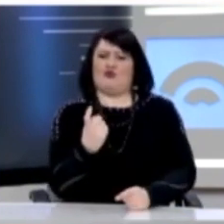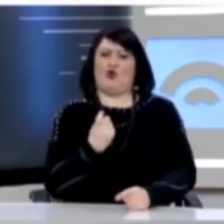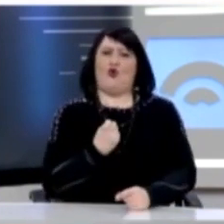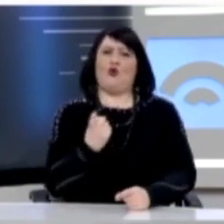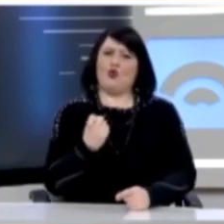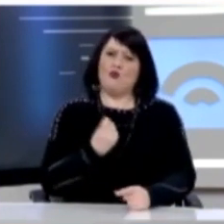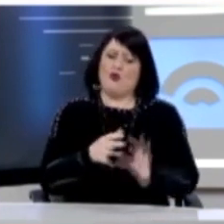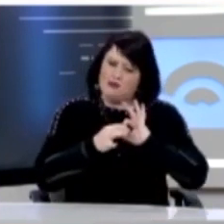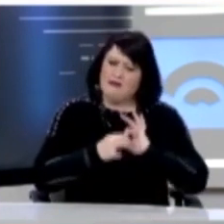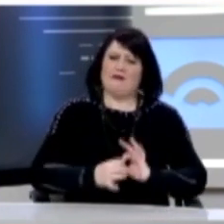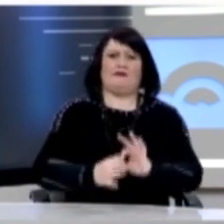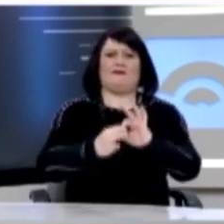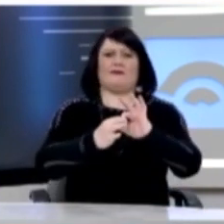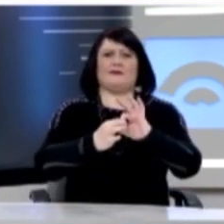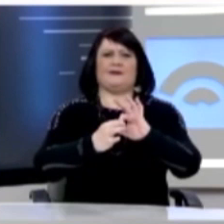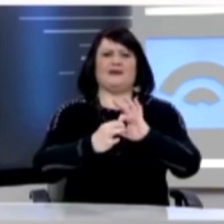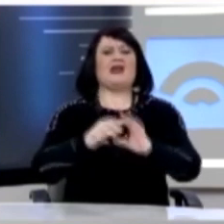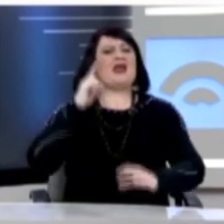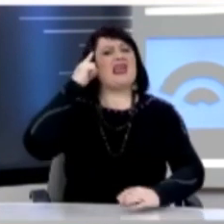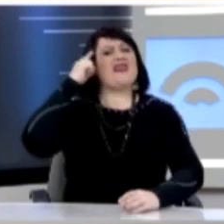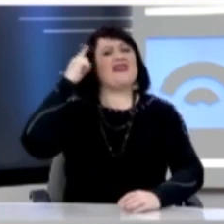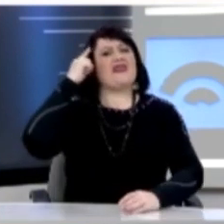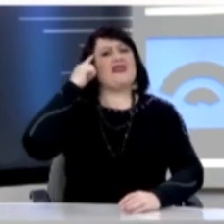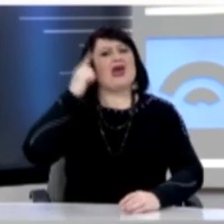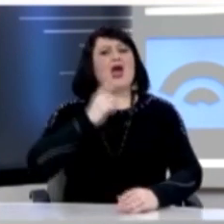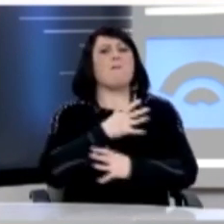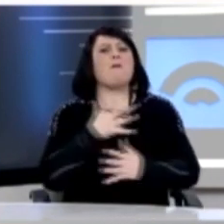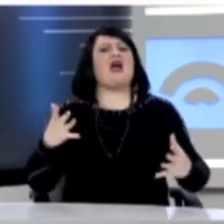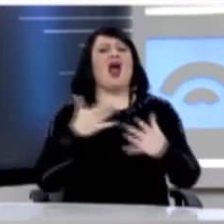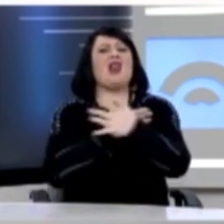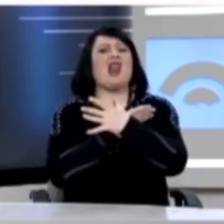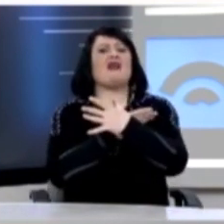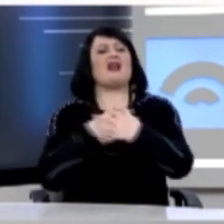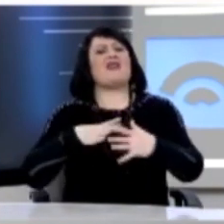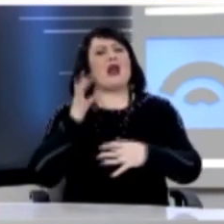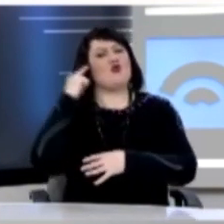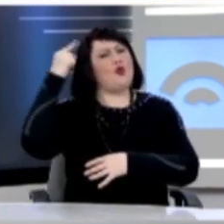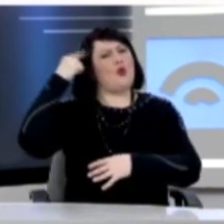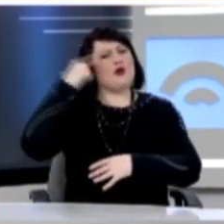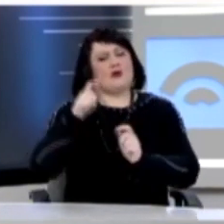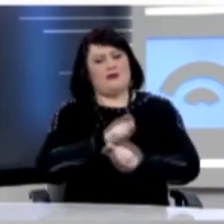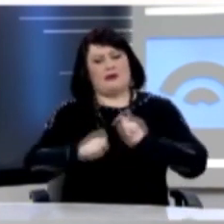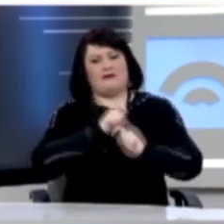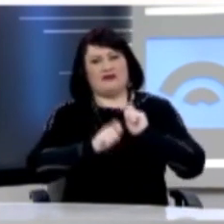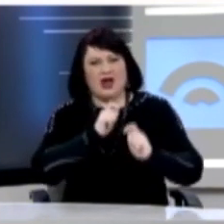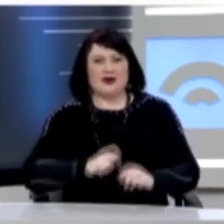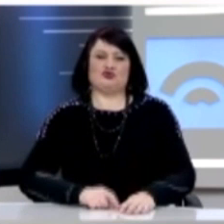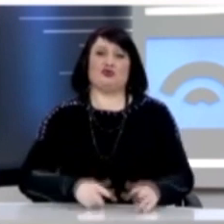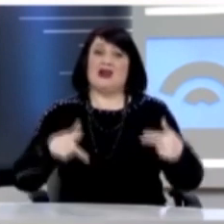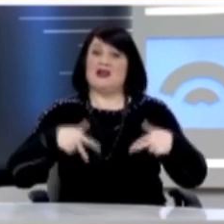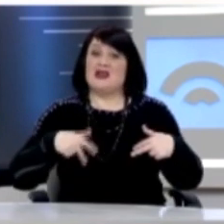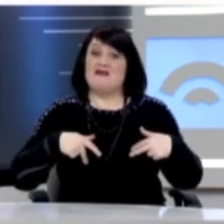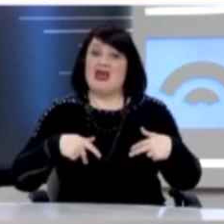στο πλαίσιο του μεγαλοειδεατισμού της για τη Μεγάλη Αλβανία. Ο οδηγός της κυβέρνησης για τους ρόλους